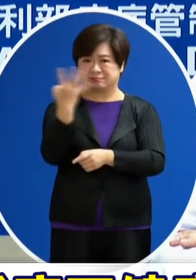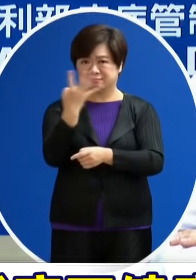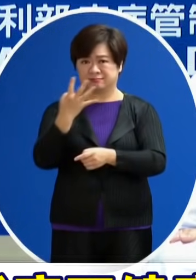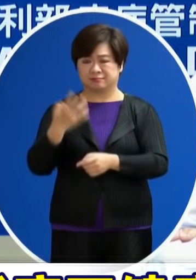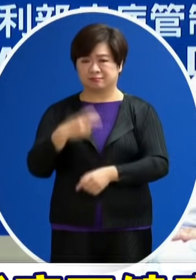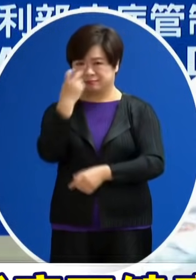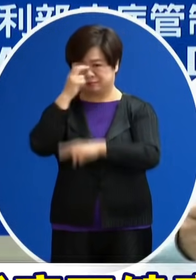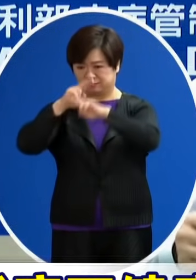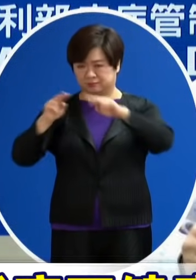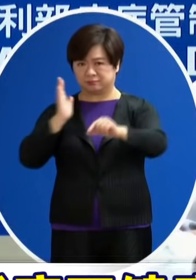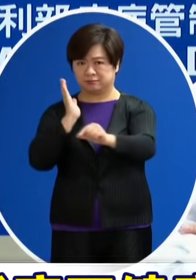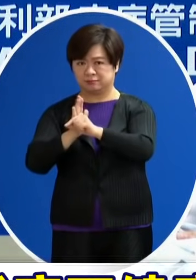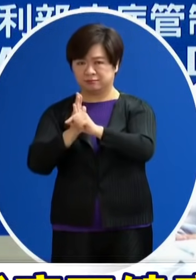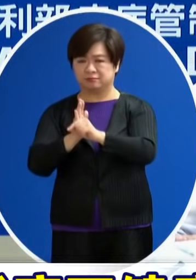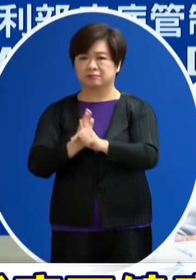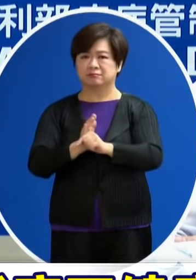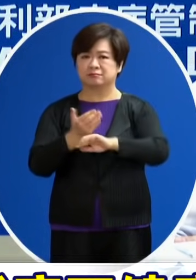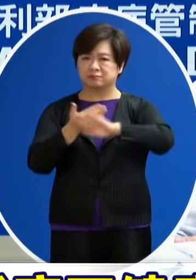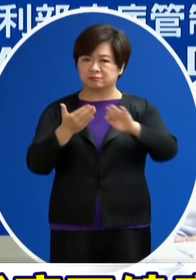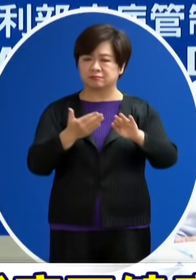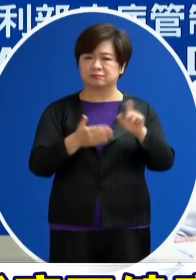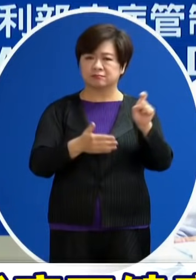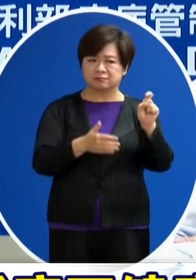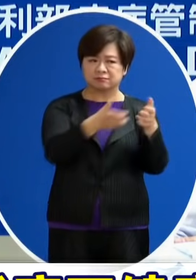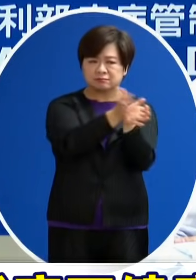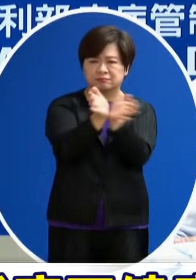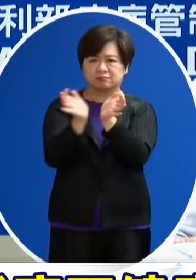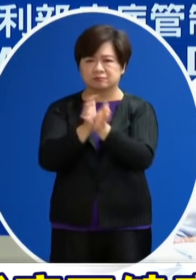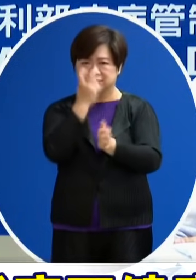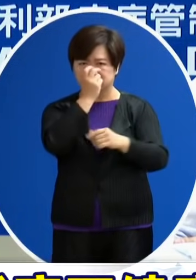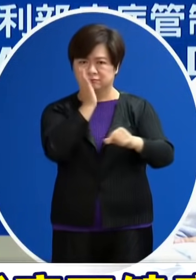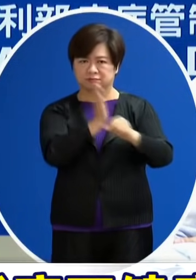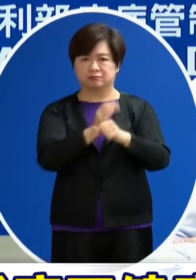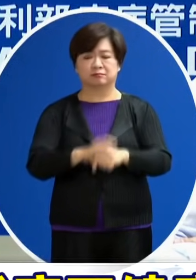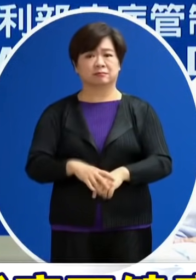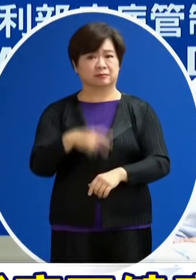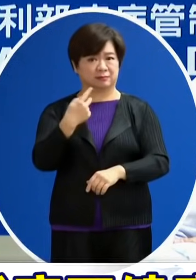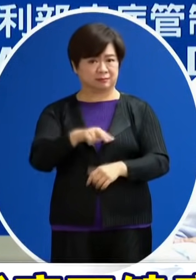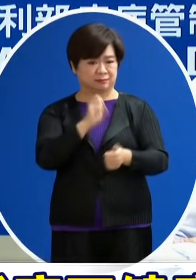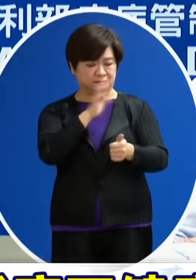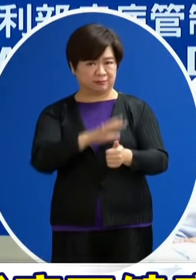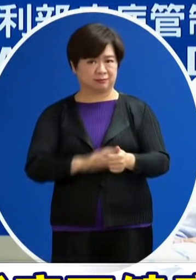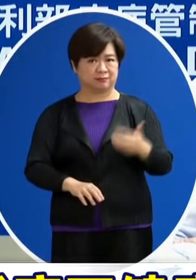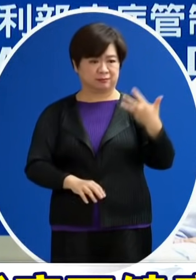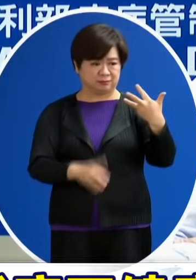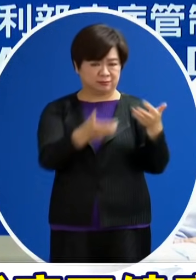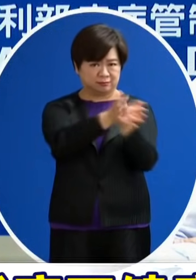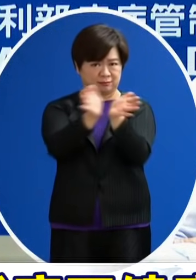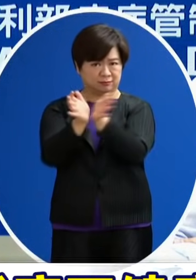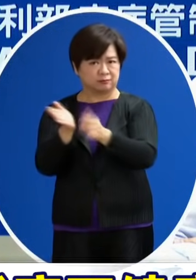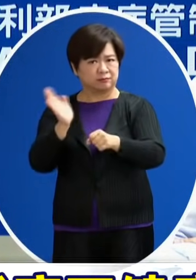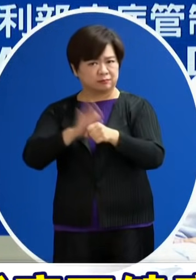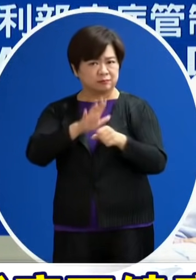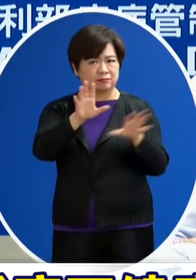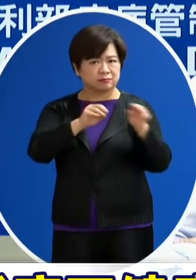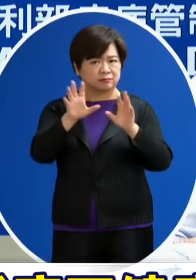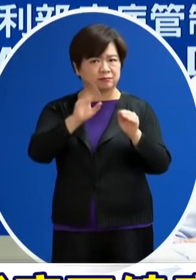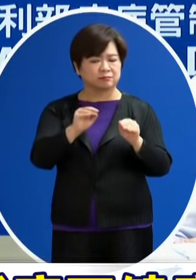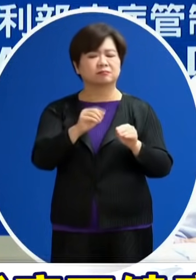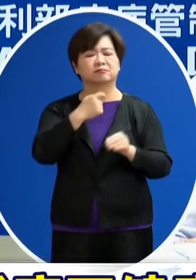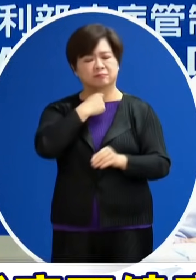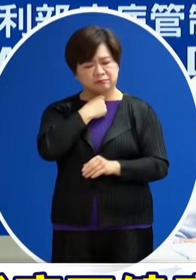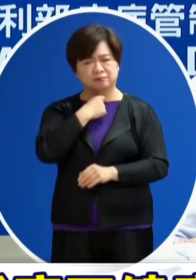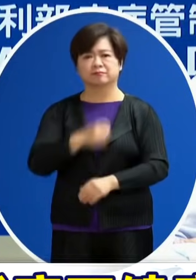中，那有10批在检验中，那有要求8批在要求重新补相关的资料中。